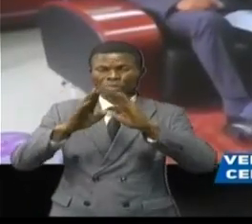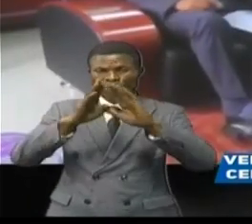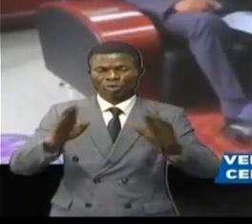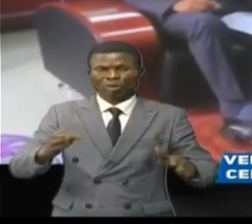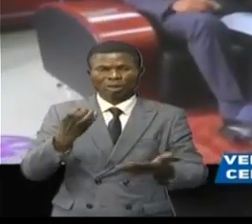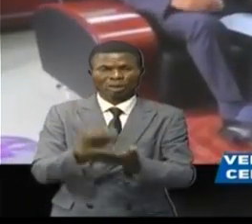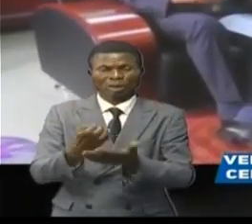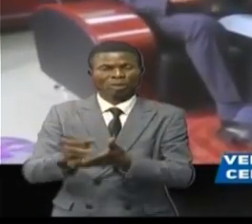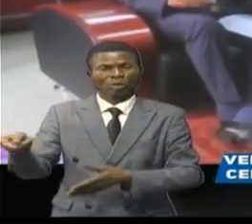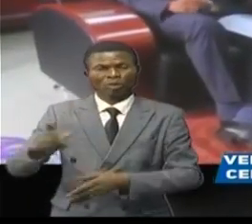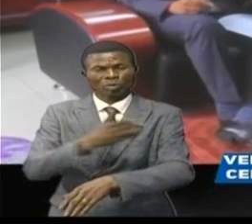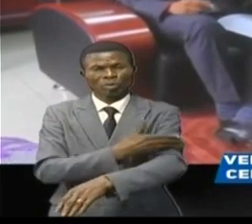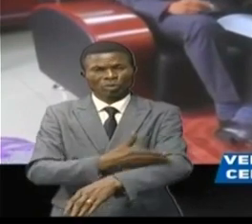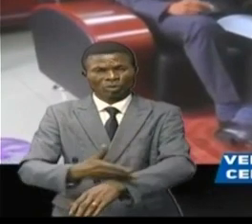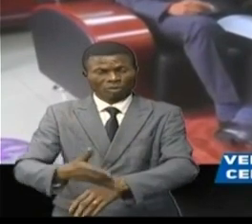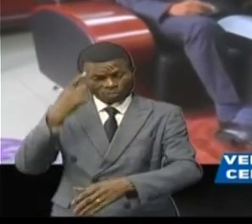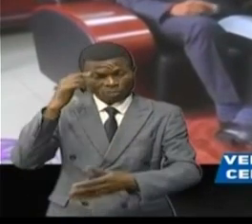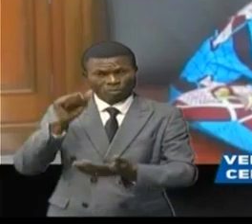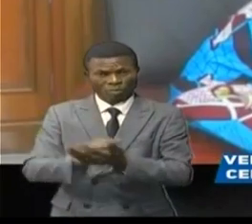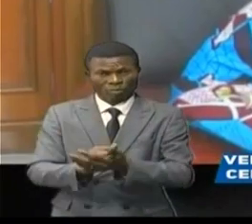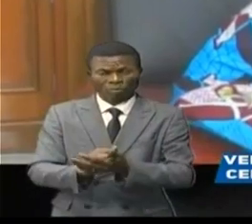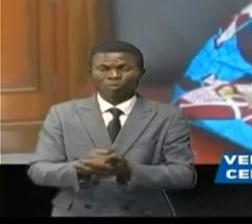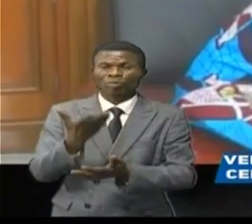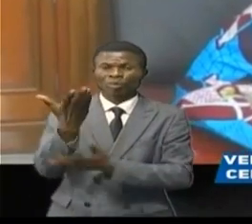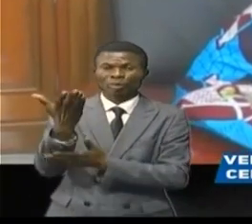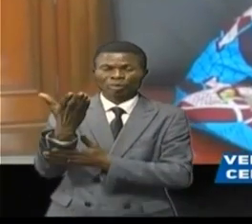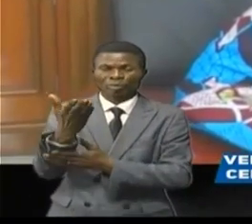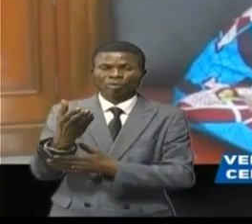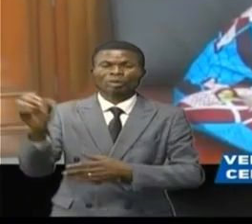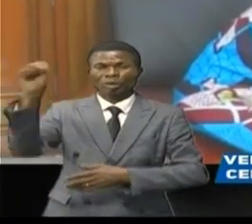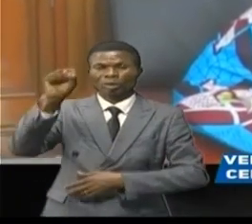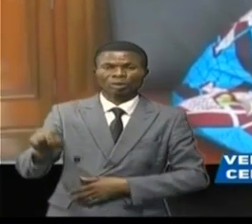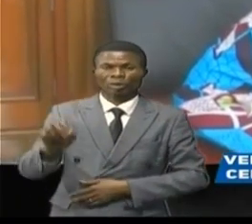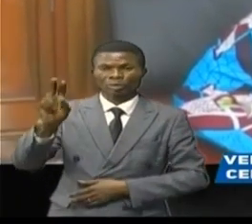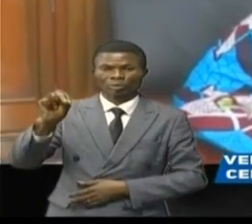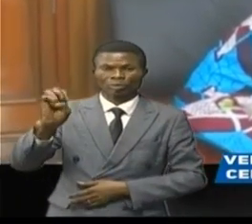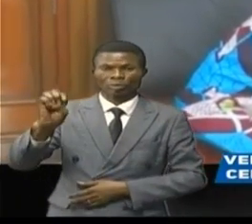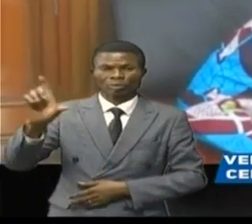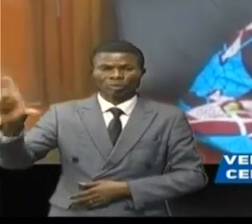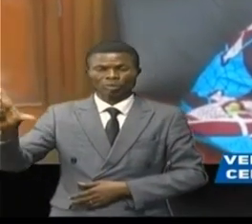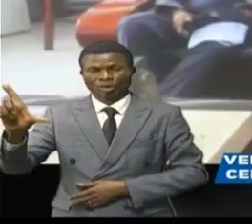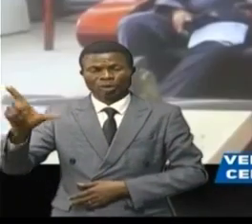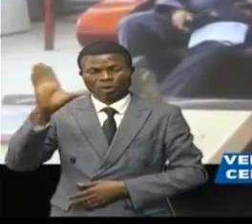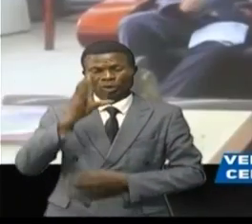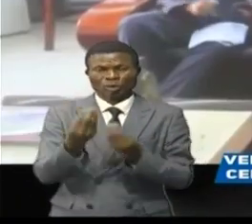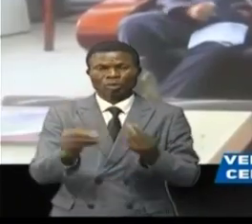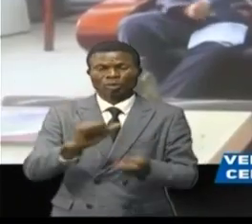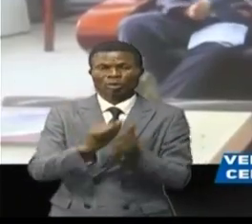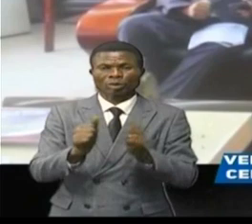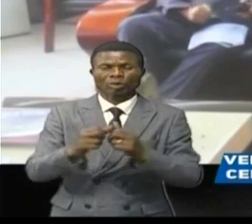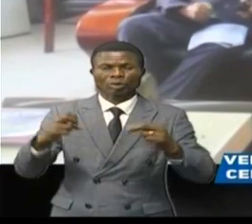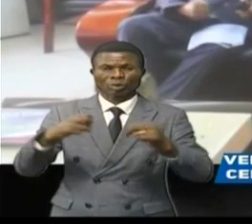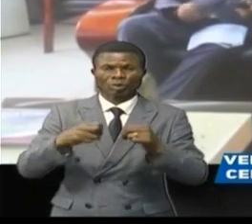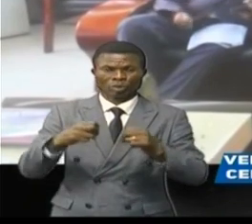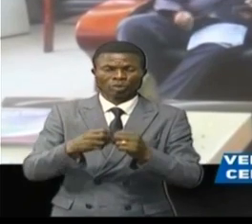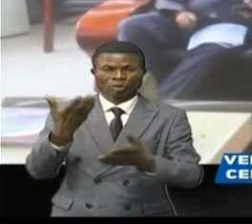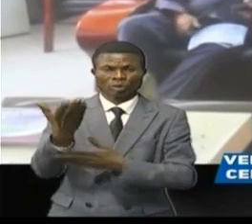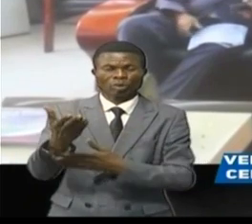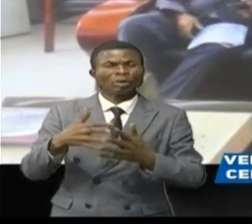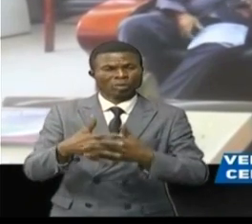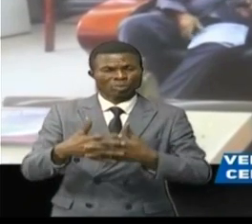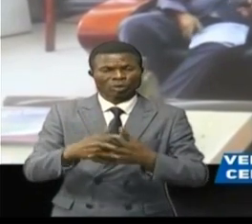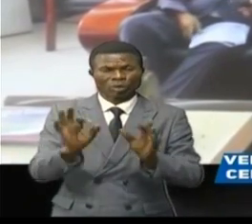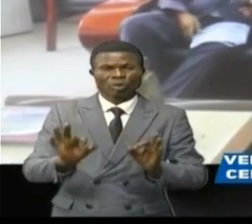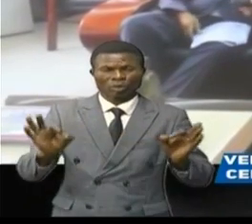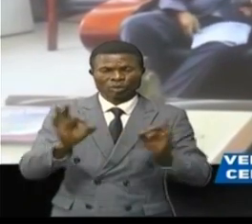l'économie provinciale. Sur ces, elle s'appuie sur la SNEL-SA pour enfin pallier au problème des vétustés des machines de